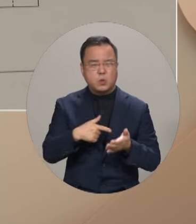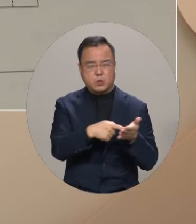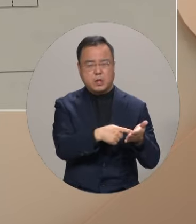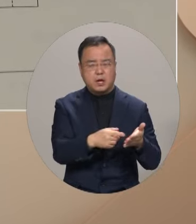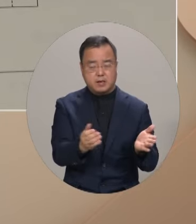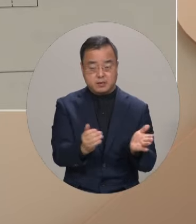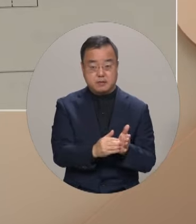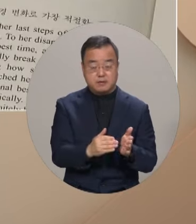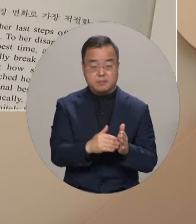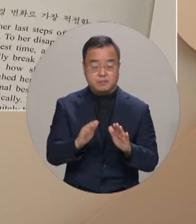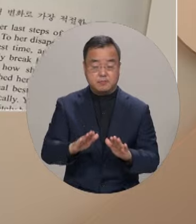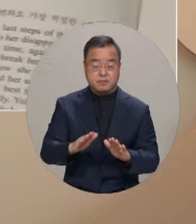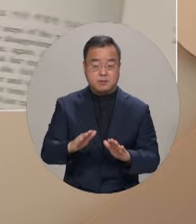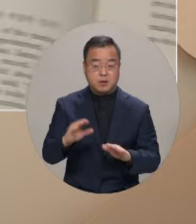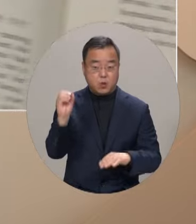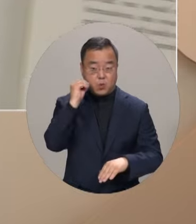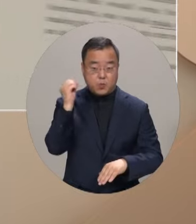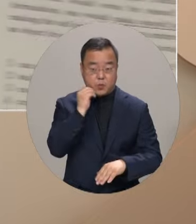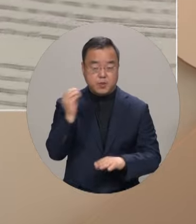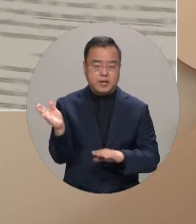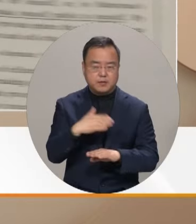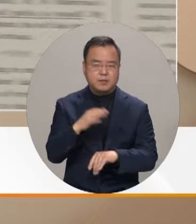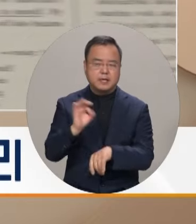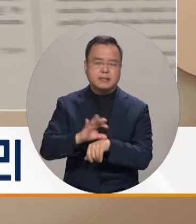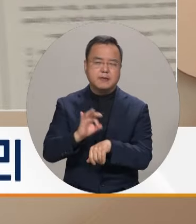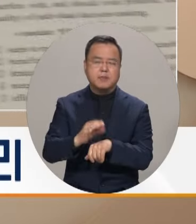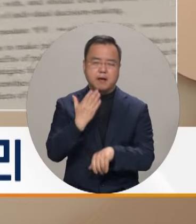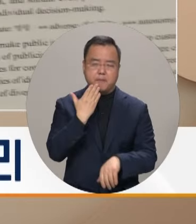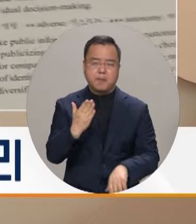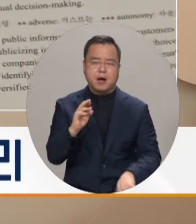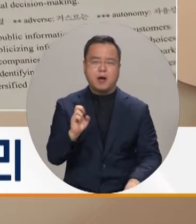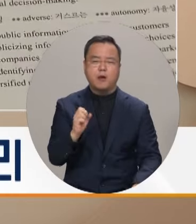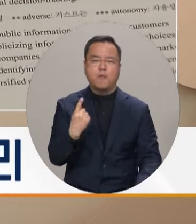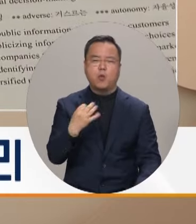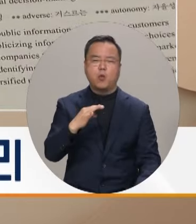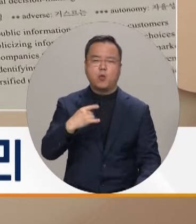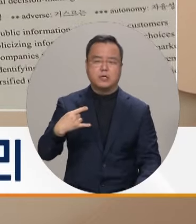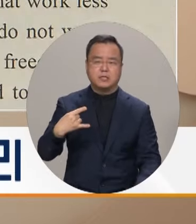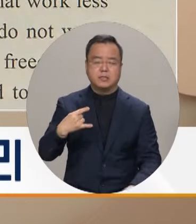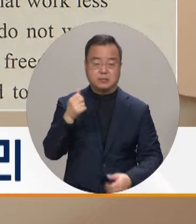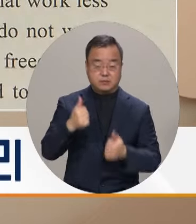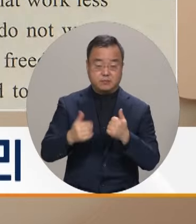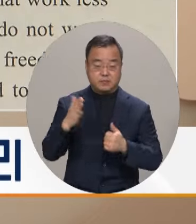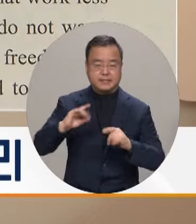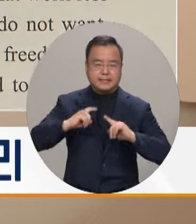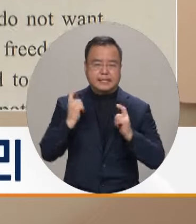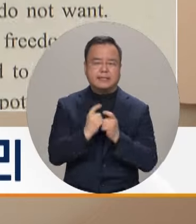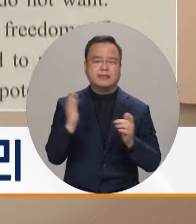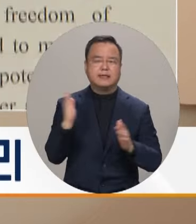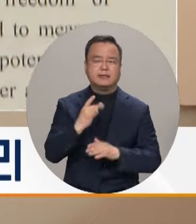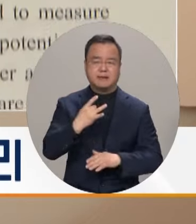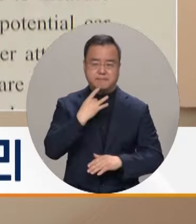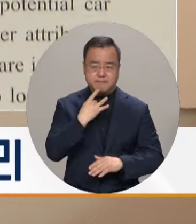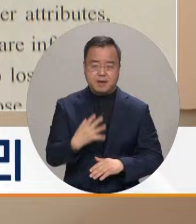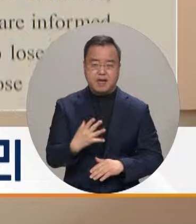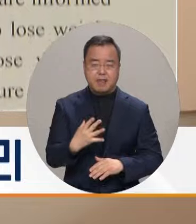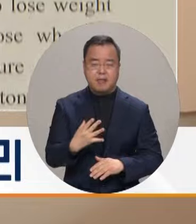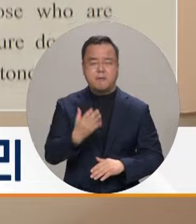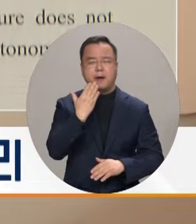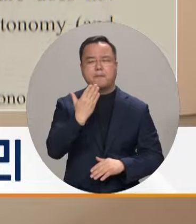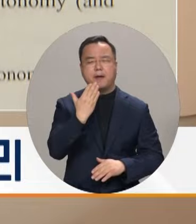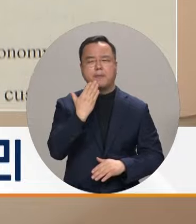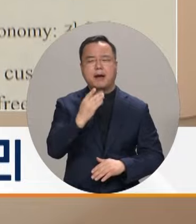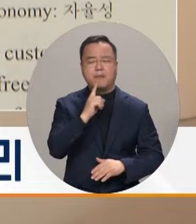업체 홈페이지에서 구매할 수 있는 모의고사 있는데도 개인 수강생만 접근할 수 있어서 평가에서 인지하지